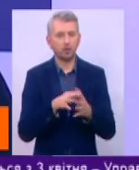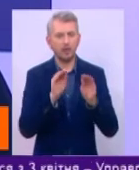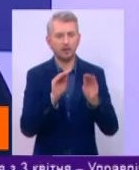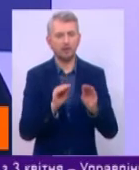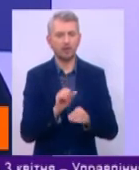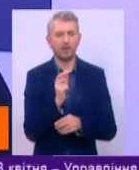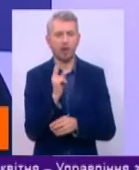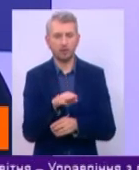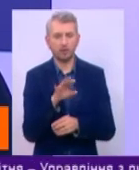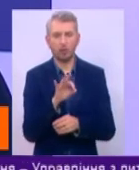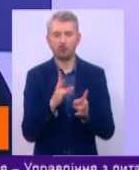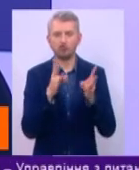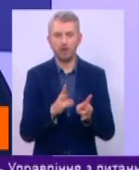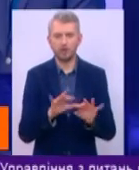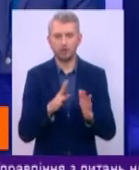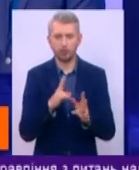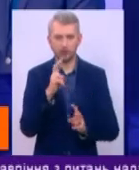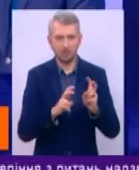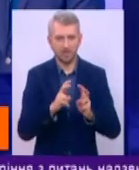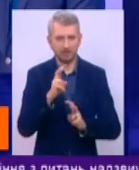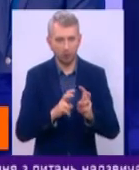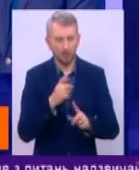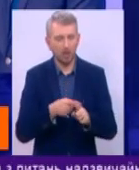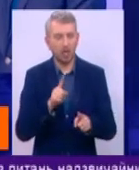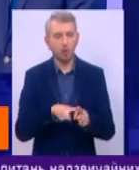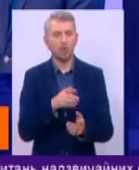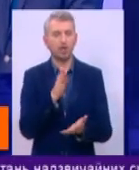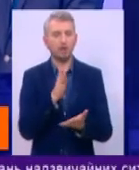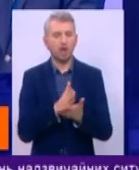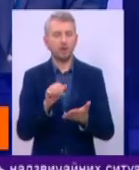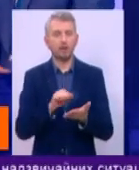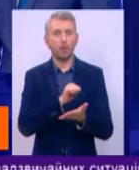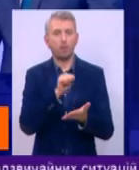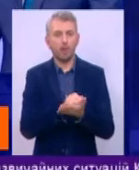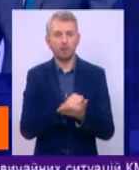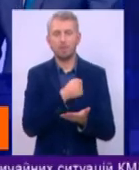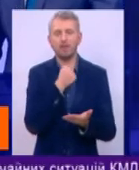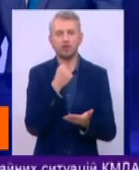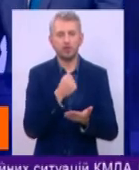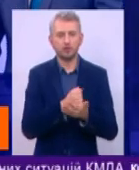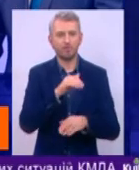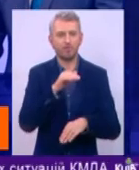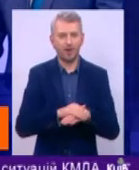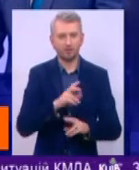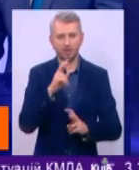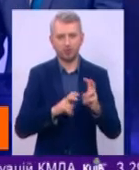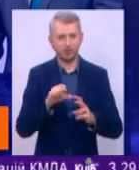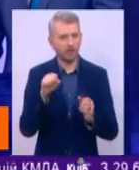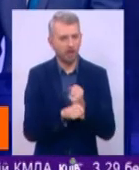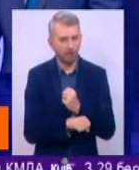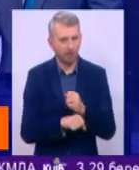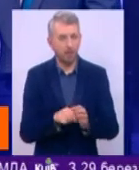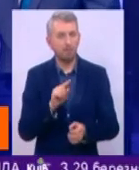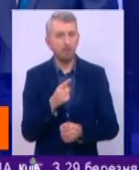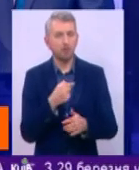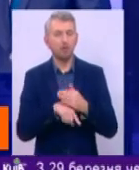составляется акт о несчастном случае на производстве, который является документом, подтверждающим факт производственной травмы.